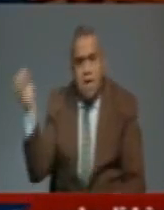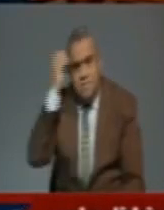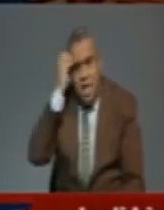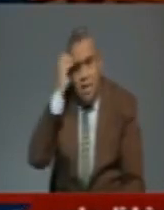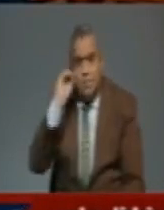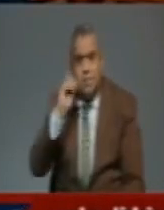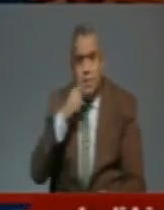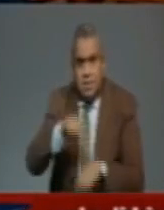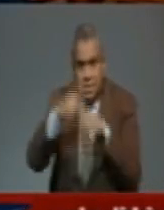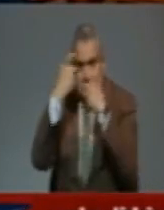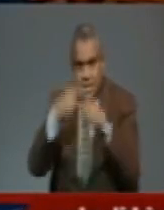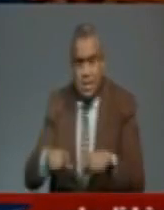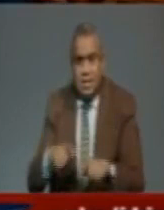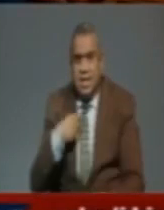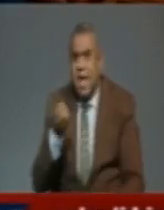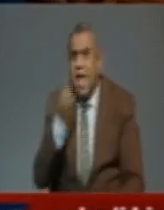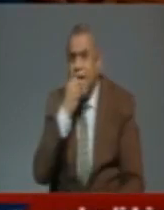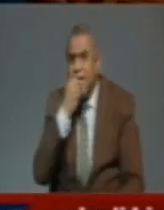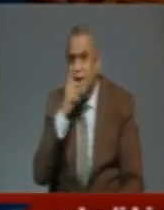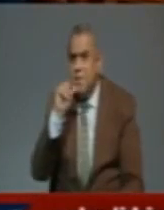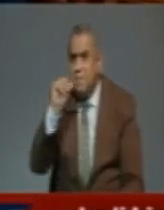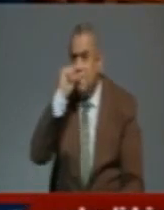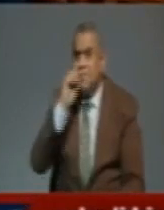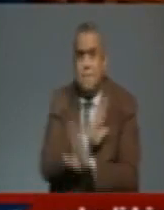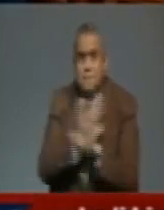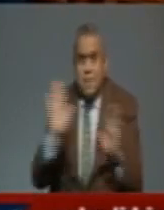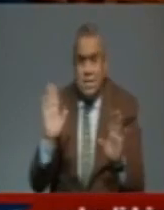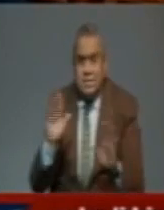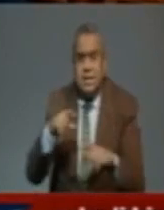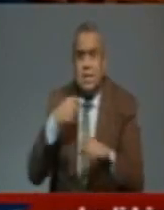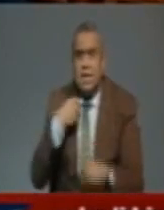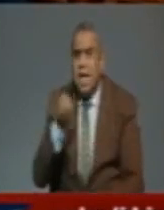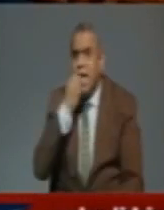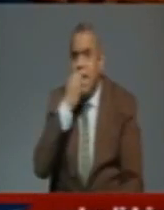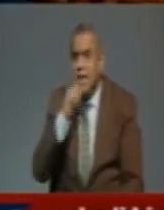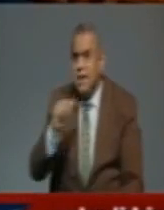الدوله مش اكل وشرب. الدوله مش اكل وشرب.